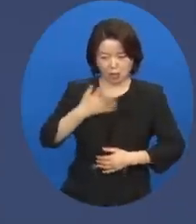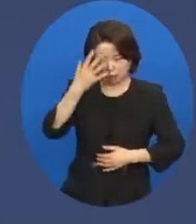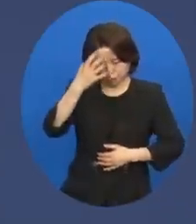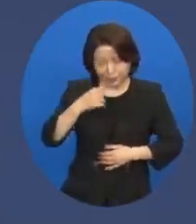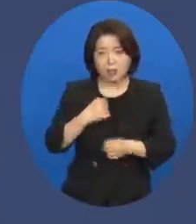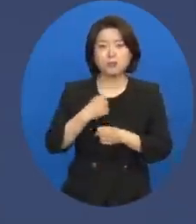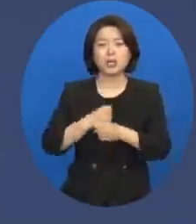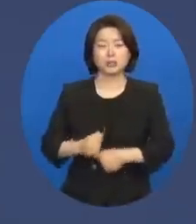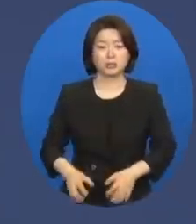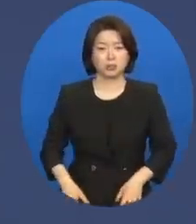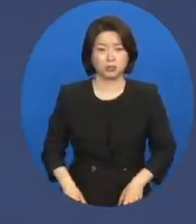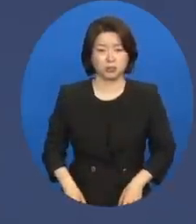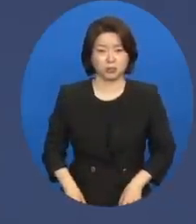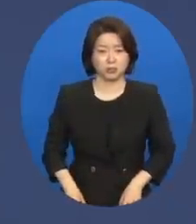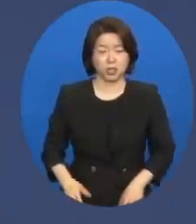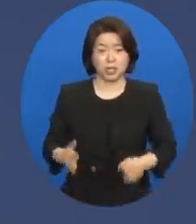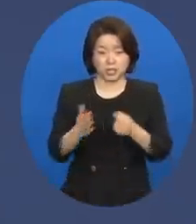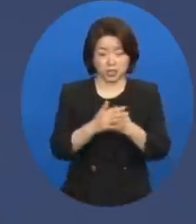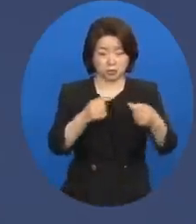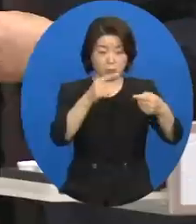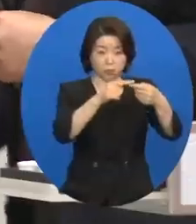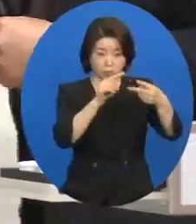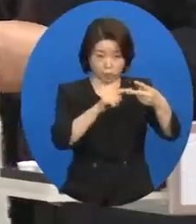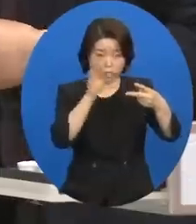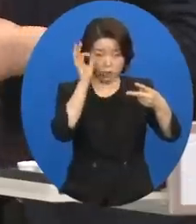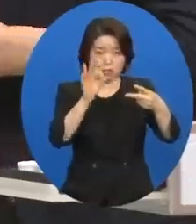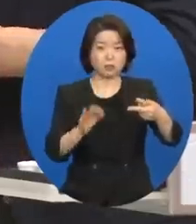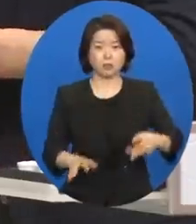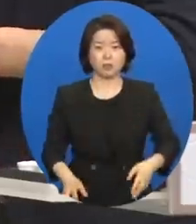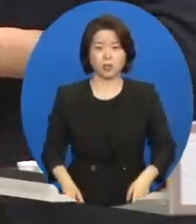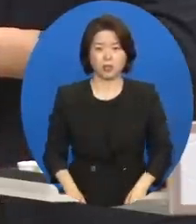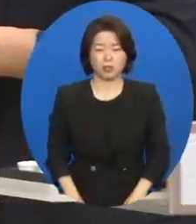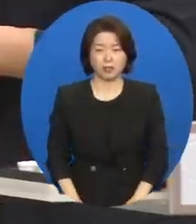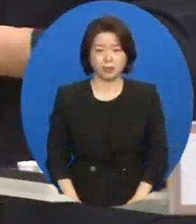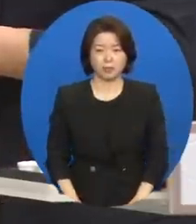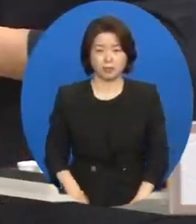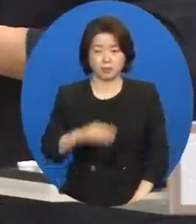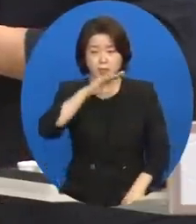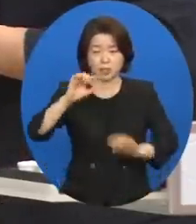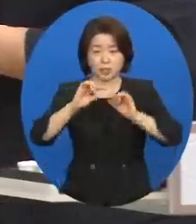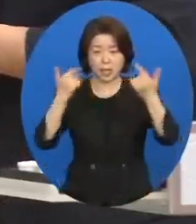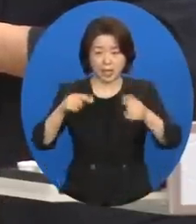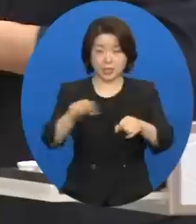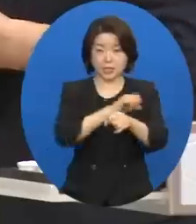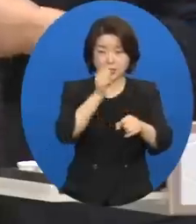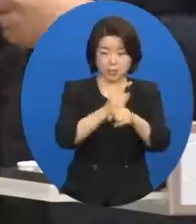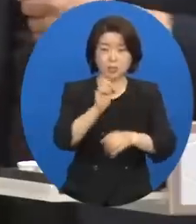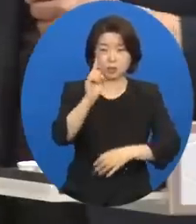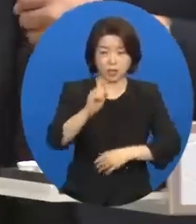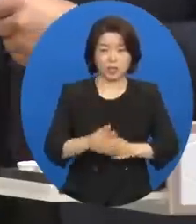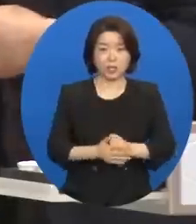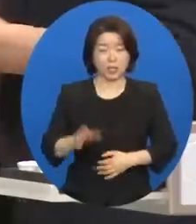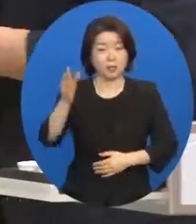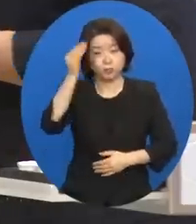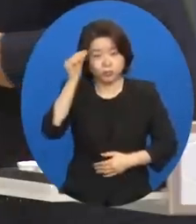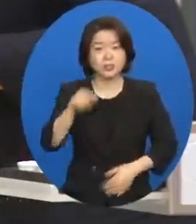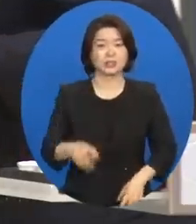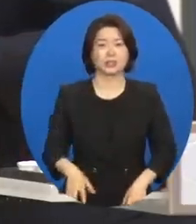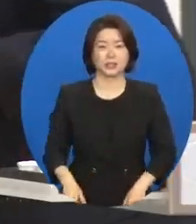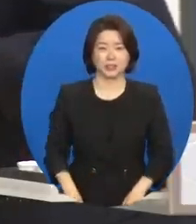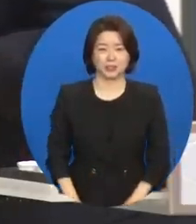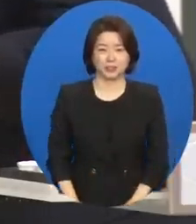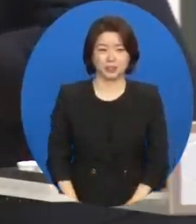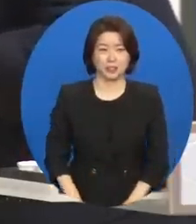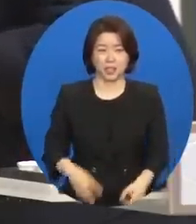만들어요. 자, 그러니까 두 가지로 말하면 정상이 아닌 특징 중에 하나는 내 마음에 대해서 내가 몰라요. 무지해요. 그 다음에